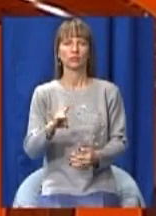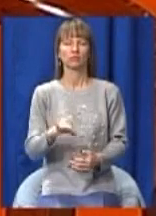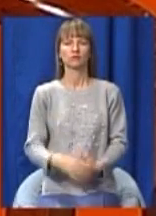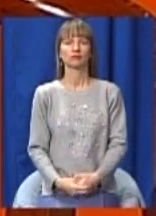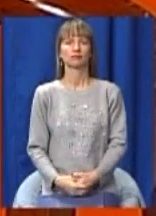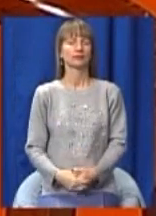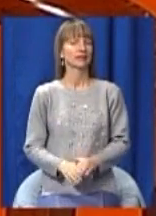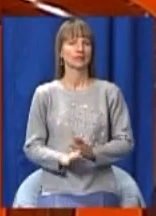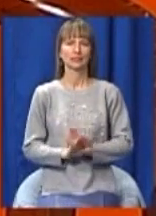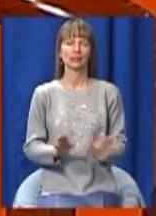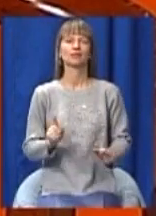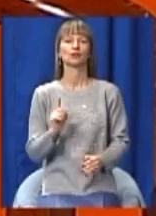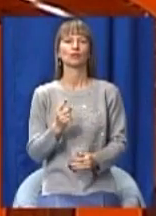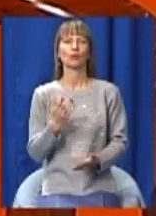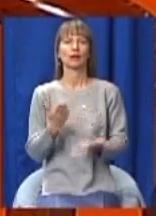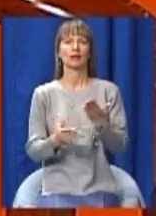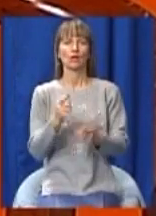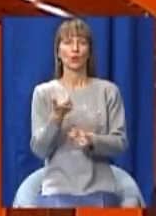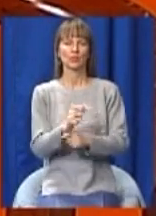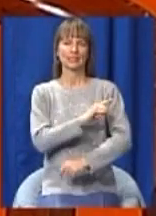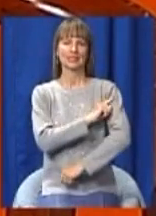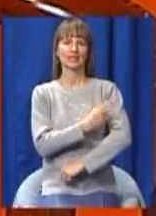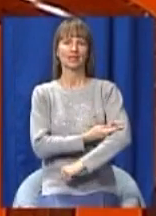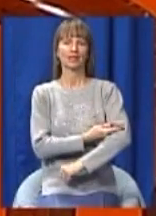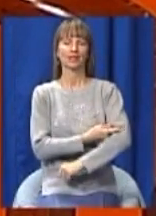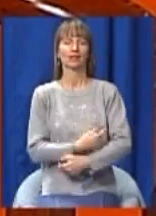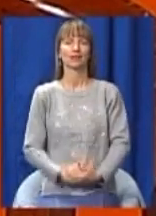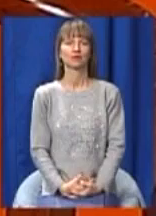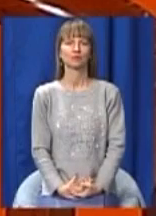нет чем у aig шоу на ту же сына